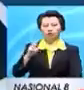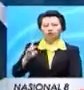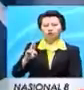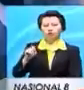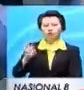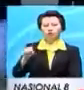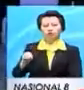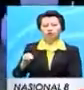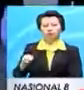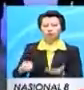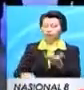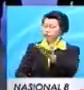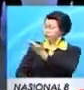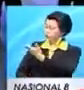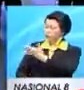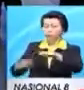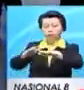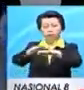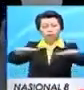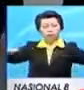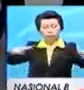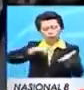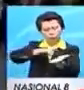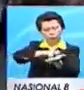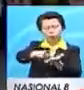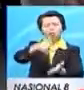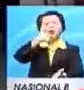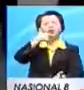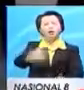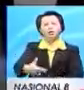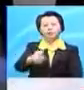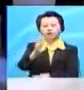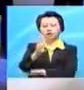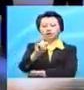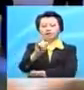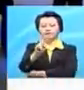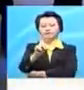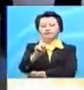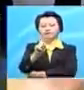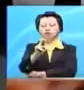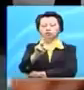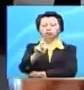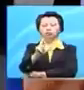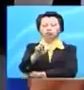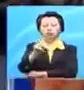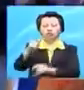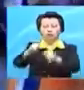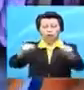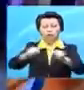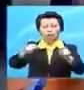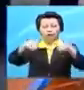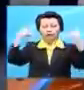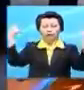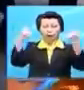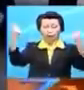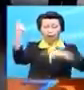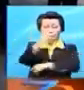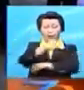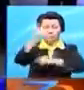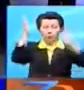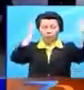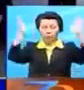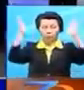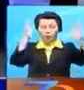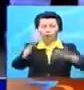Puri. Inilah dia lapangan terbang lama Bintulu. Lokasi bagi penganjuran sambutan Hari Malaysia